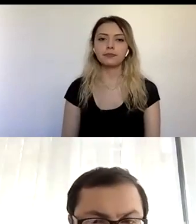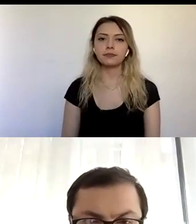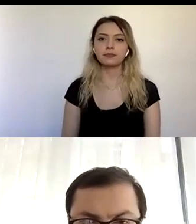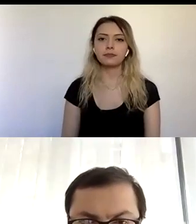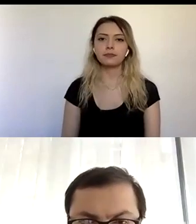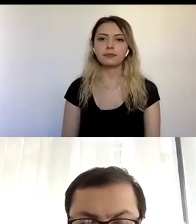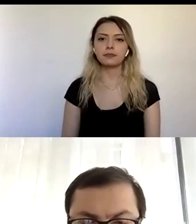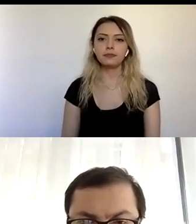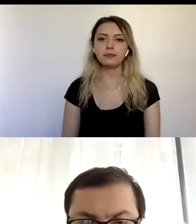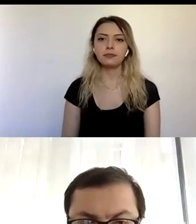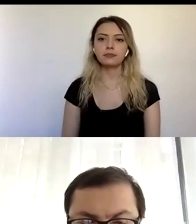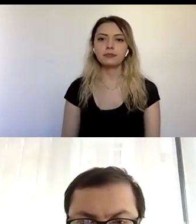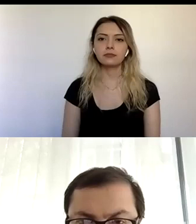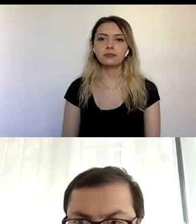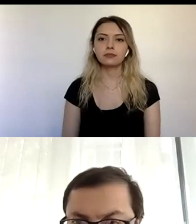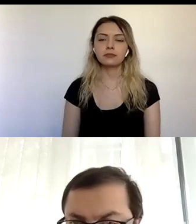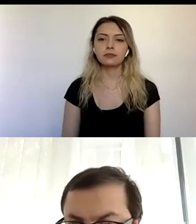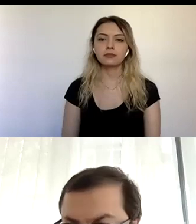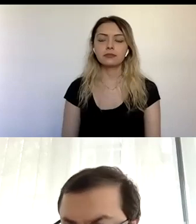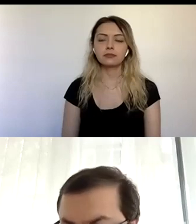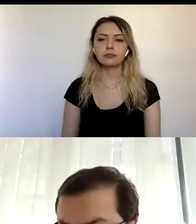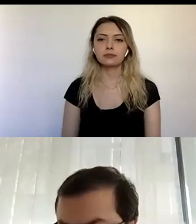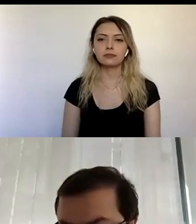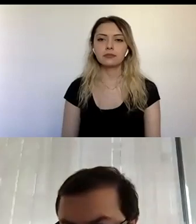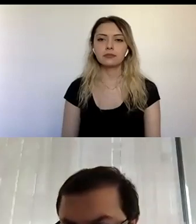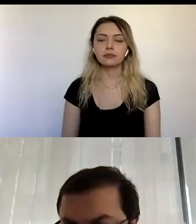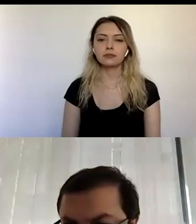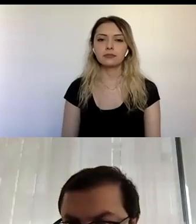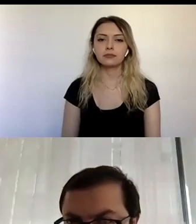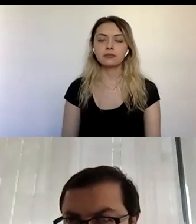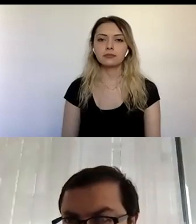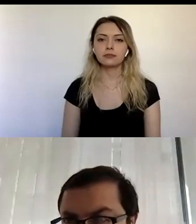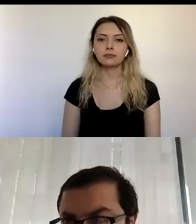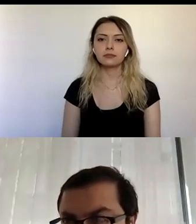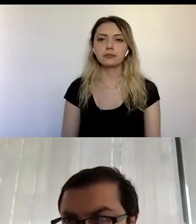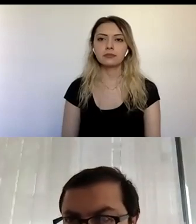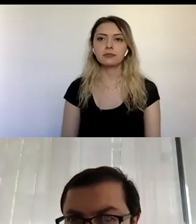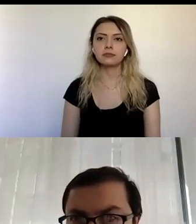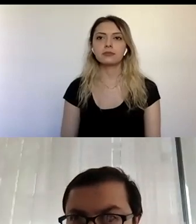Evet, doğrudan hak savunucuları ile ilgili bir yorum var. Bunu da söyleyelim.